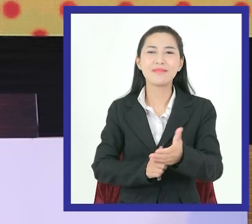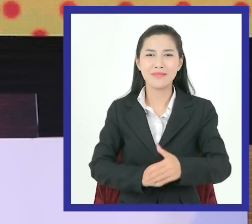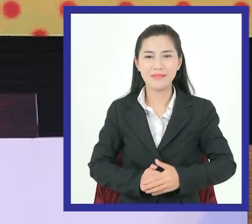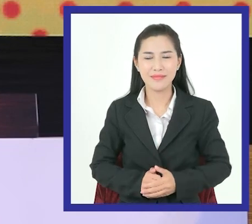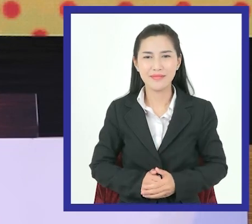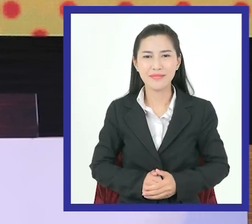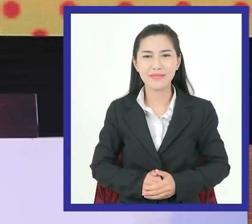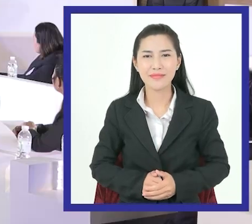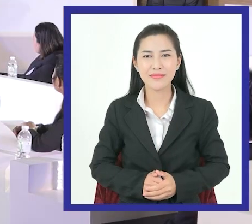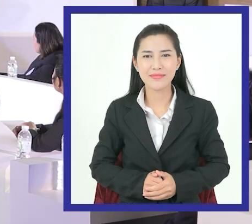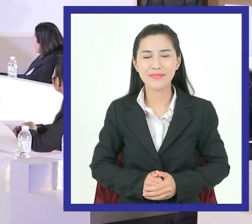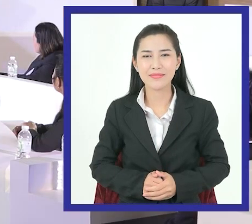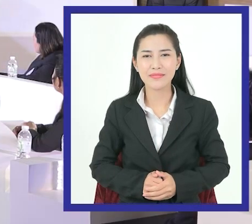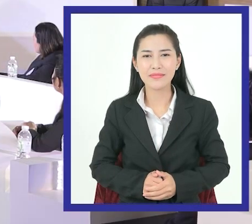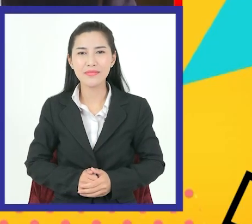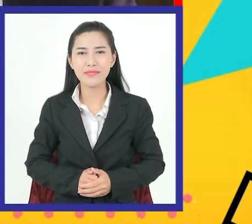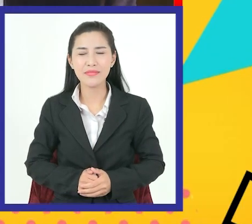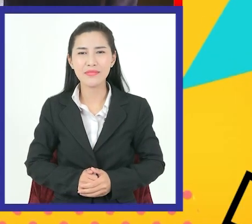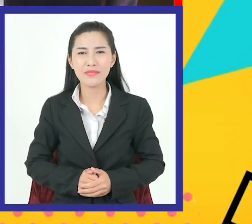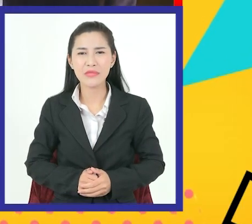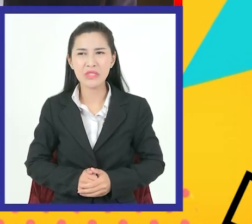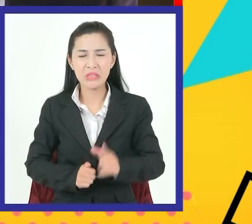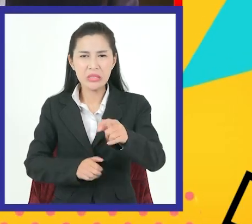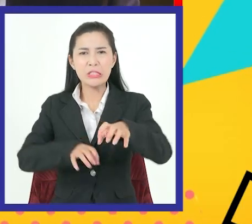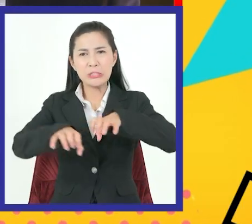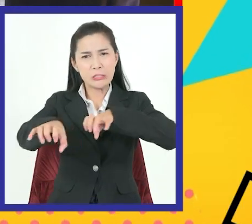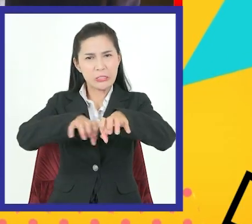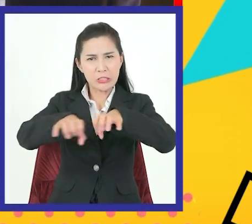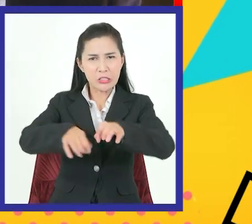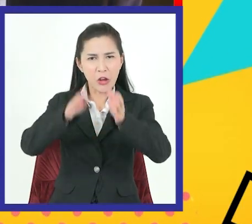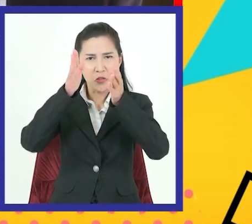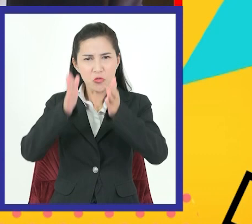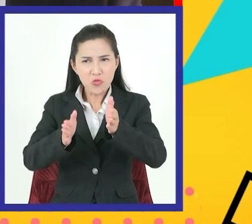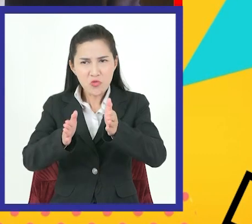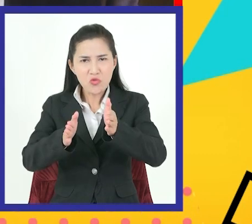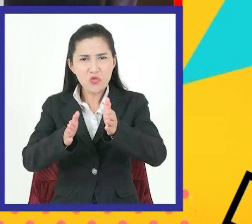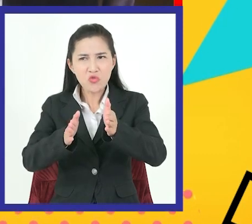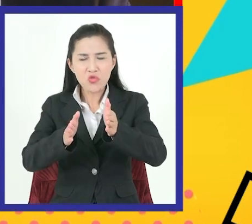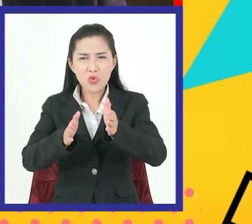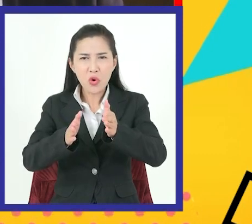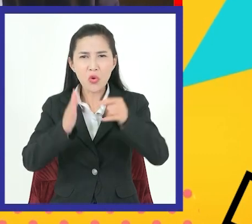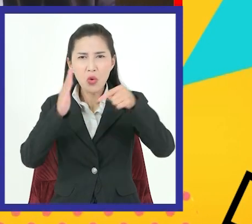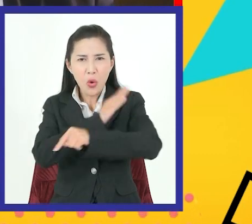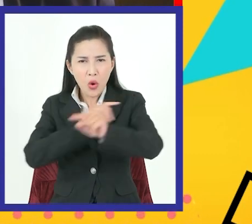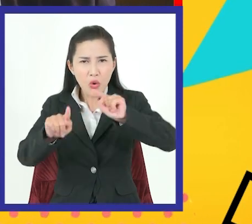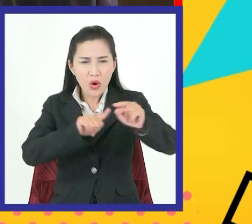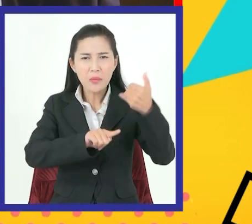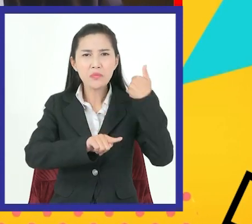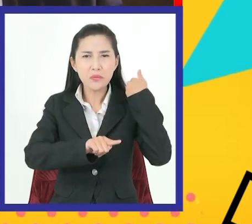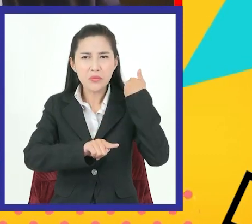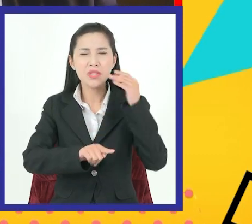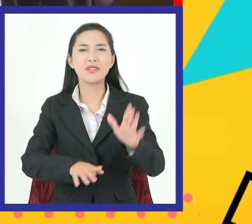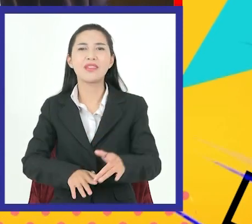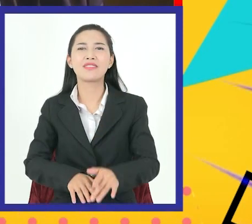ทันเรื่องป่าปราผู้มีอิทธิพลเนี่ยเรื่องนี้หายห่วงครับเรามีนะครับท่านชา